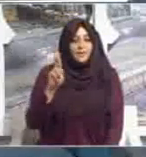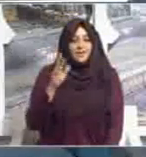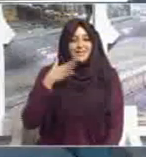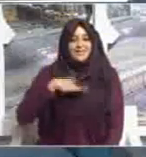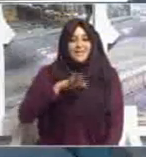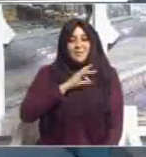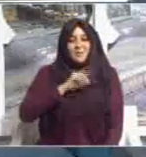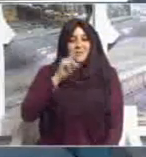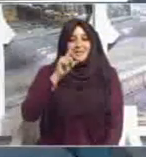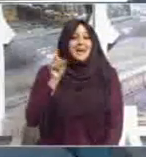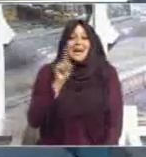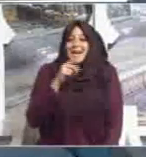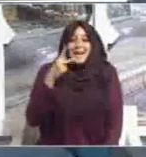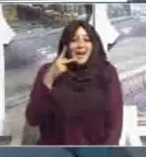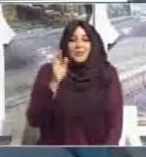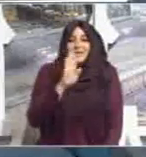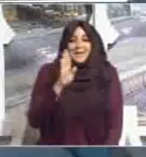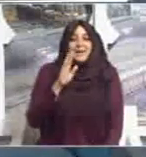ورحمة الله.